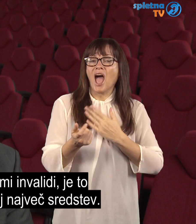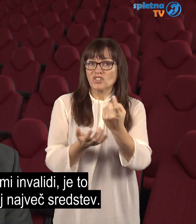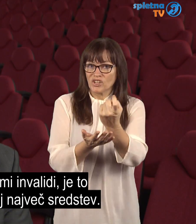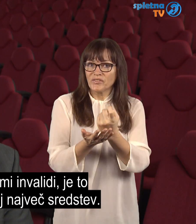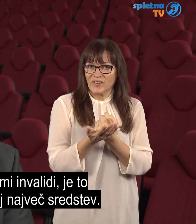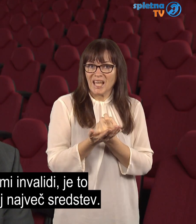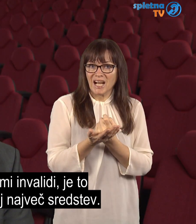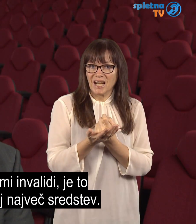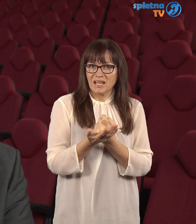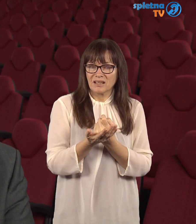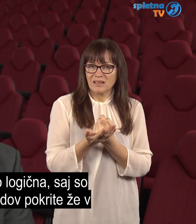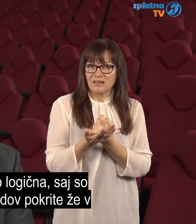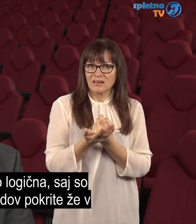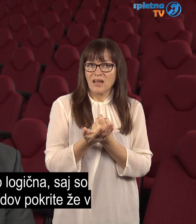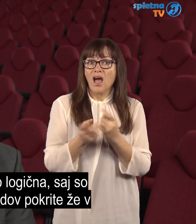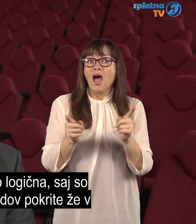našega vira in